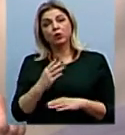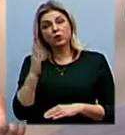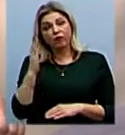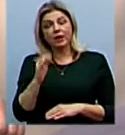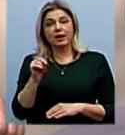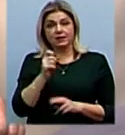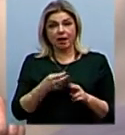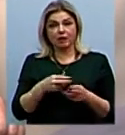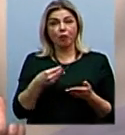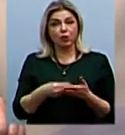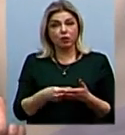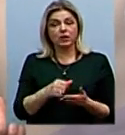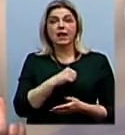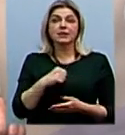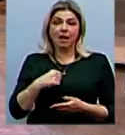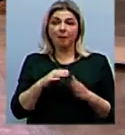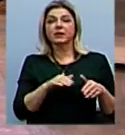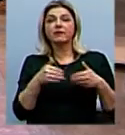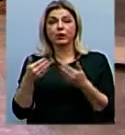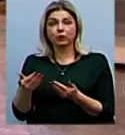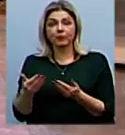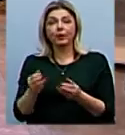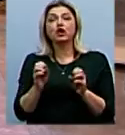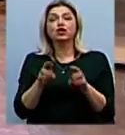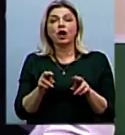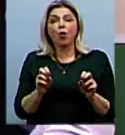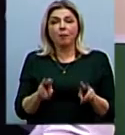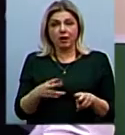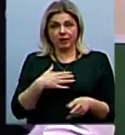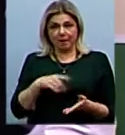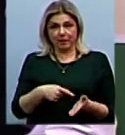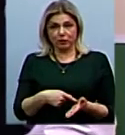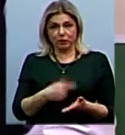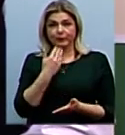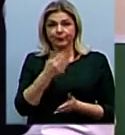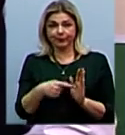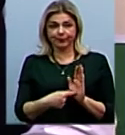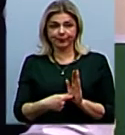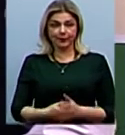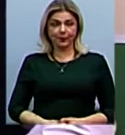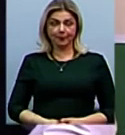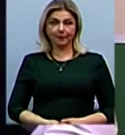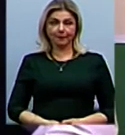за цей бюджет, якщо вони самі звернуться, чим це загрожує нашому місту? Ну,